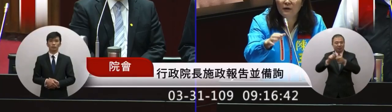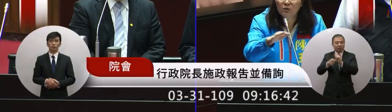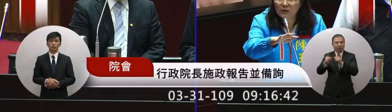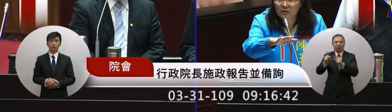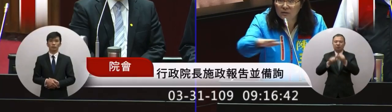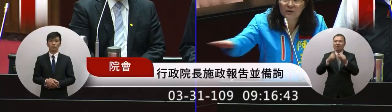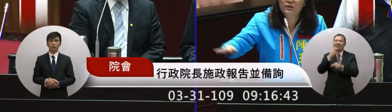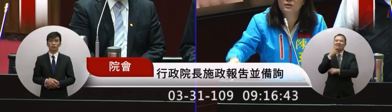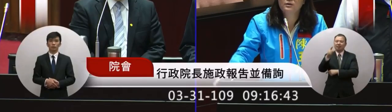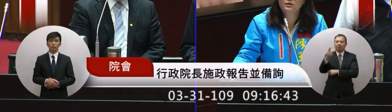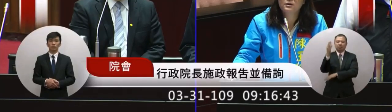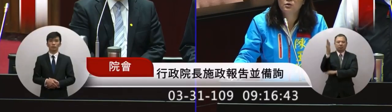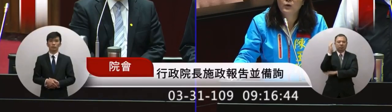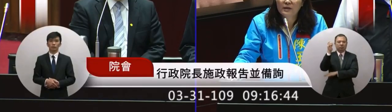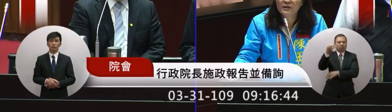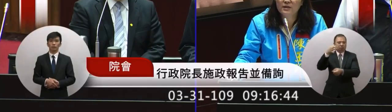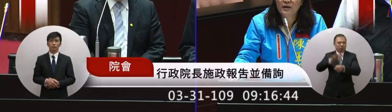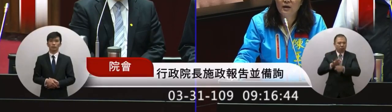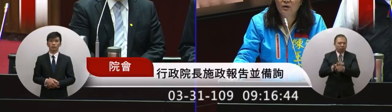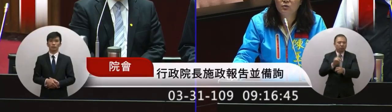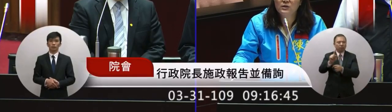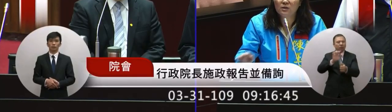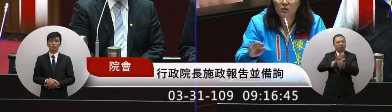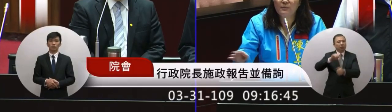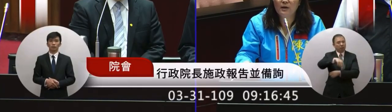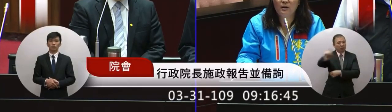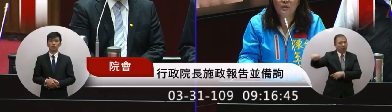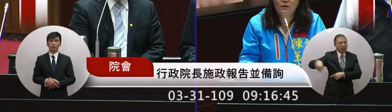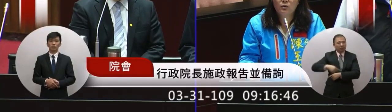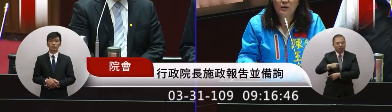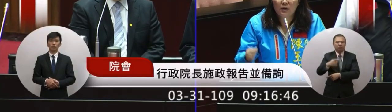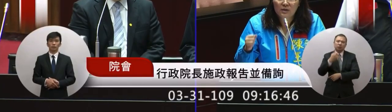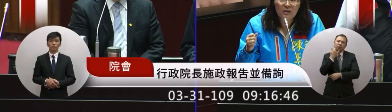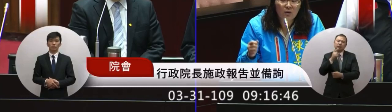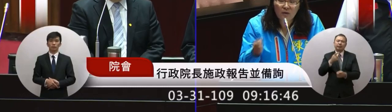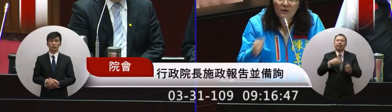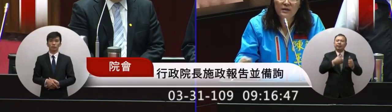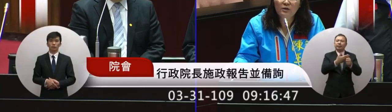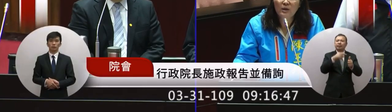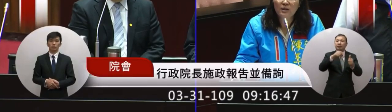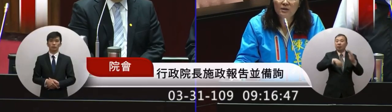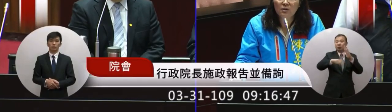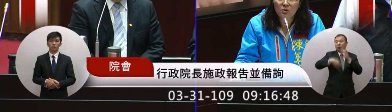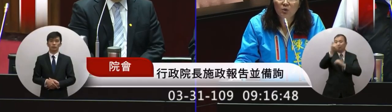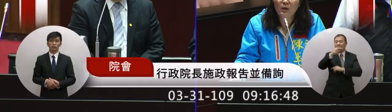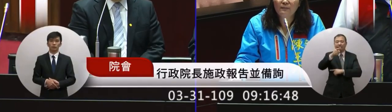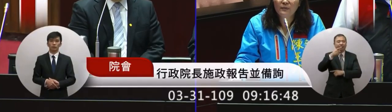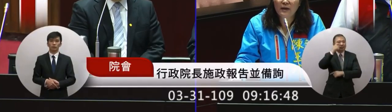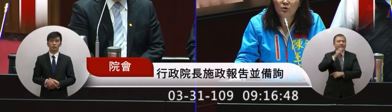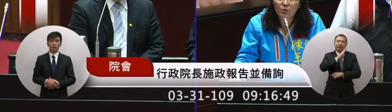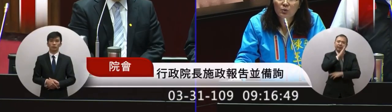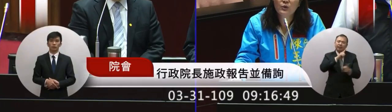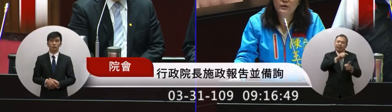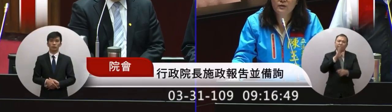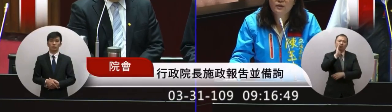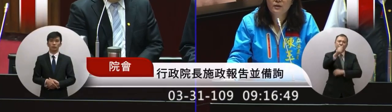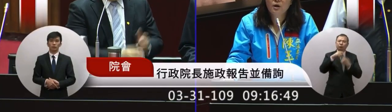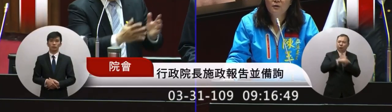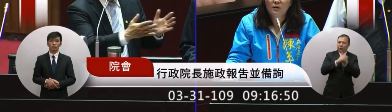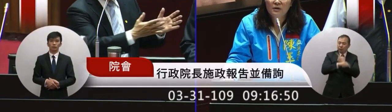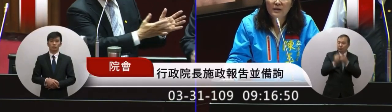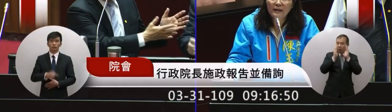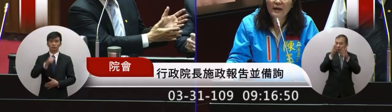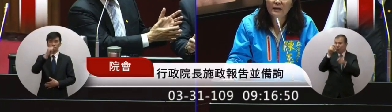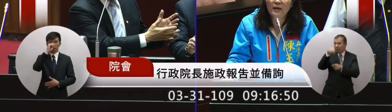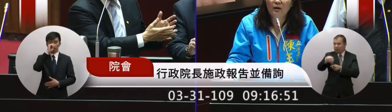方，让地方对这个旅馆业者也好，或是全 体 好，对好不好这种财税的这种手段来纾困， 看